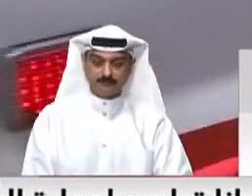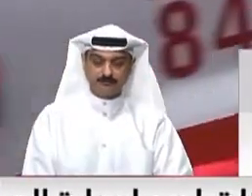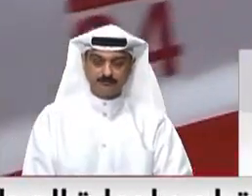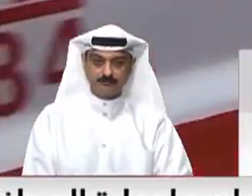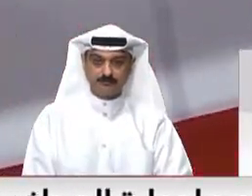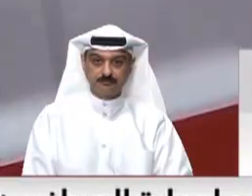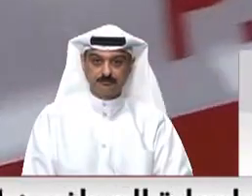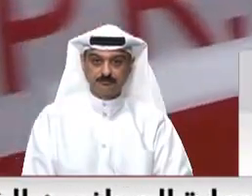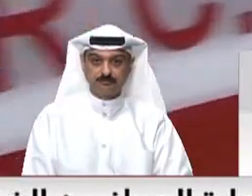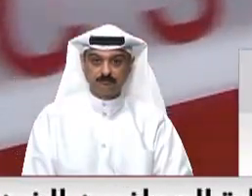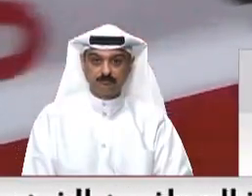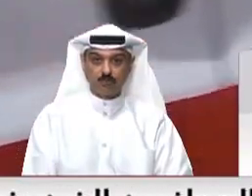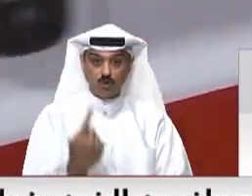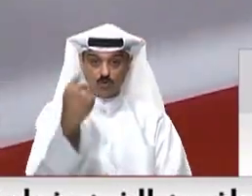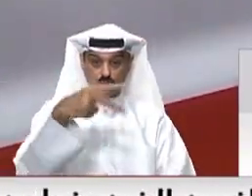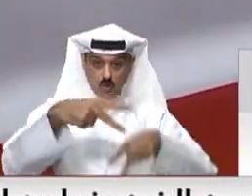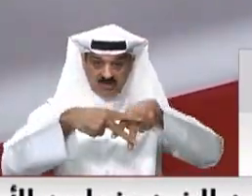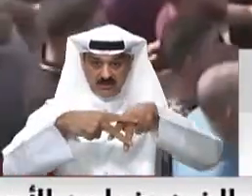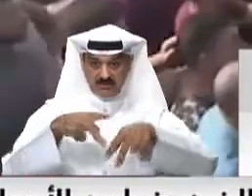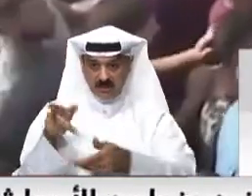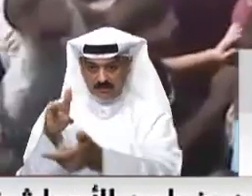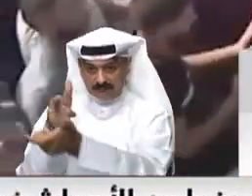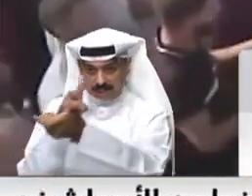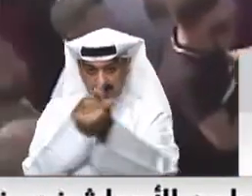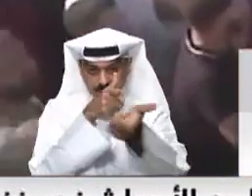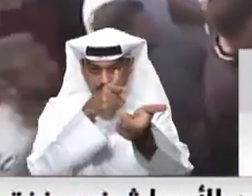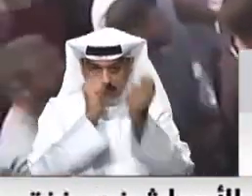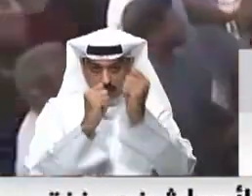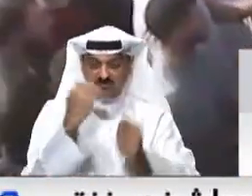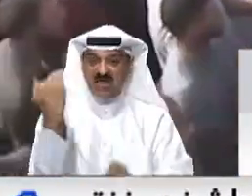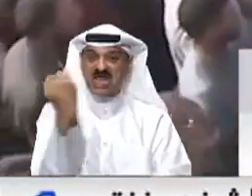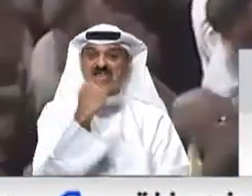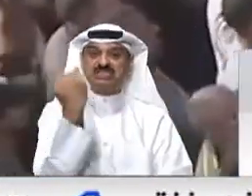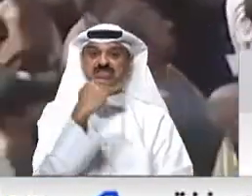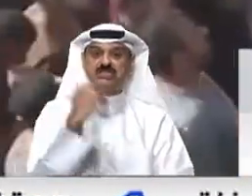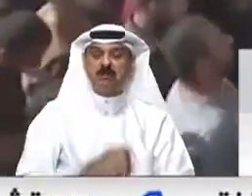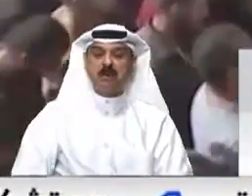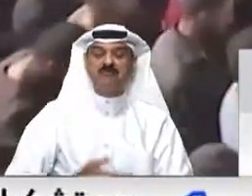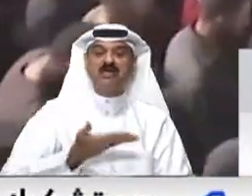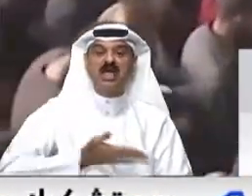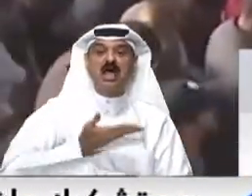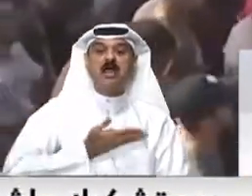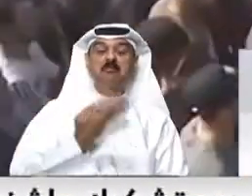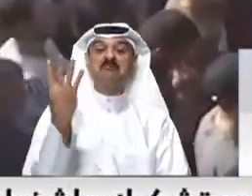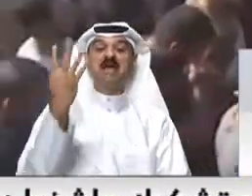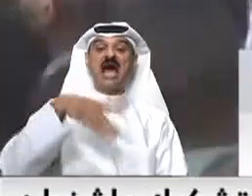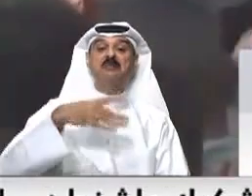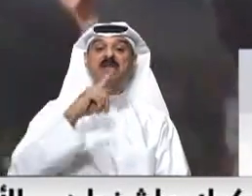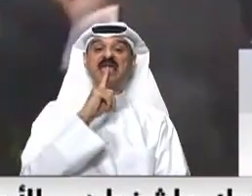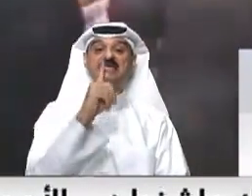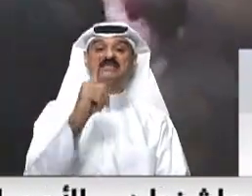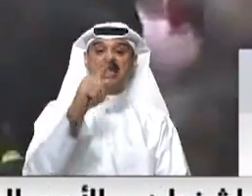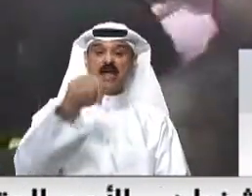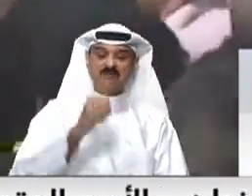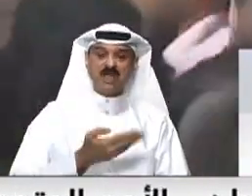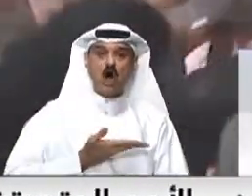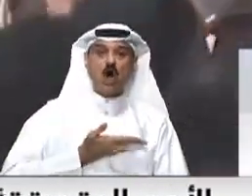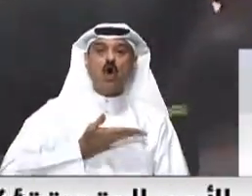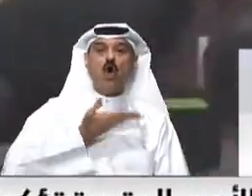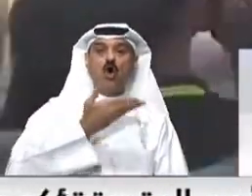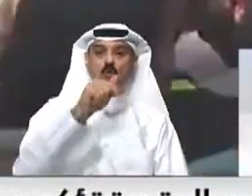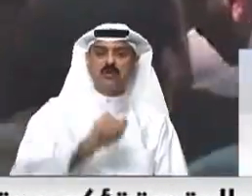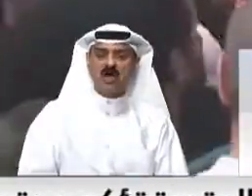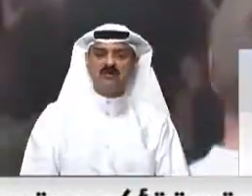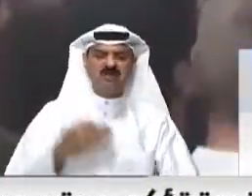برصاص مستوطن حط حدا لحياته استشهد الشاب بلال محمد صالح 40 عاما في بلدة الساوية جنوب نابلس